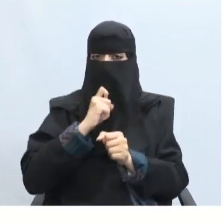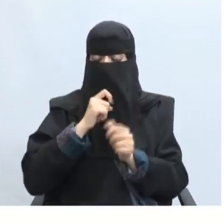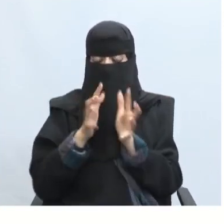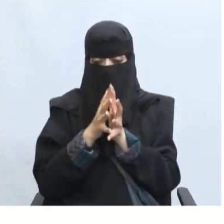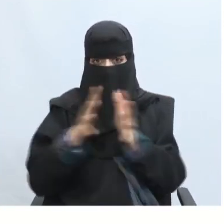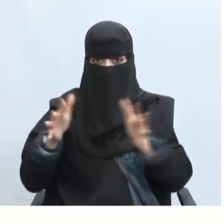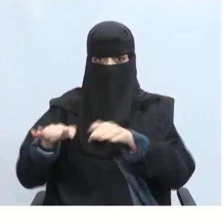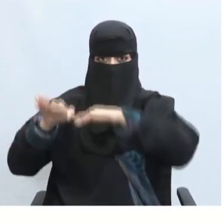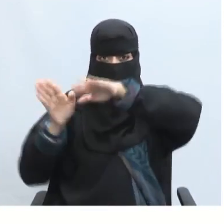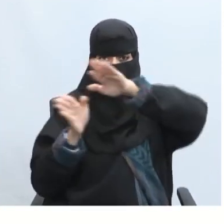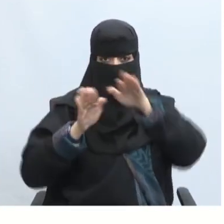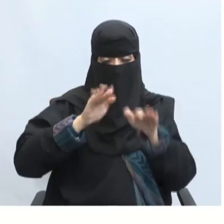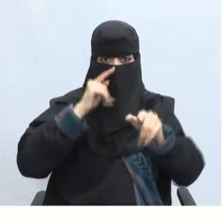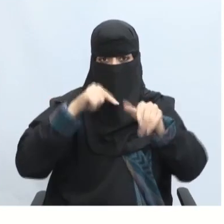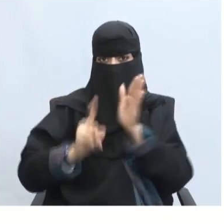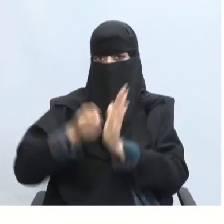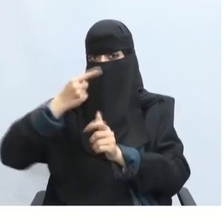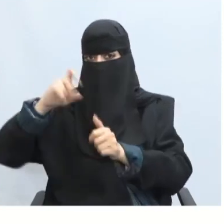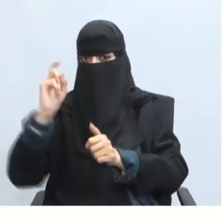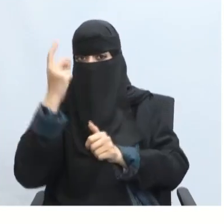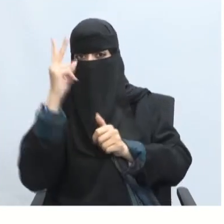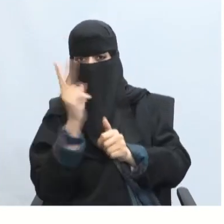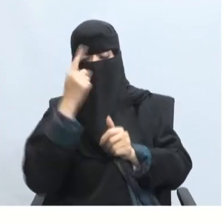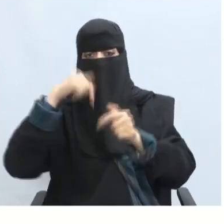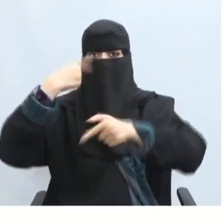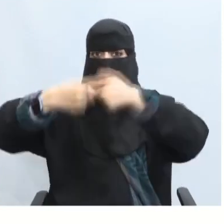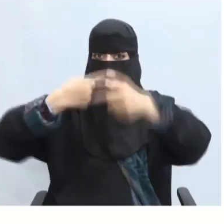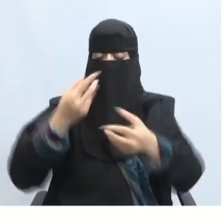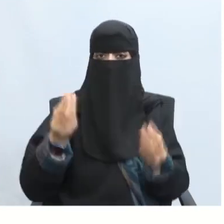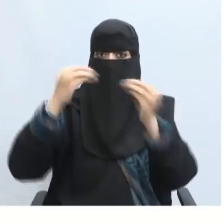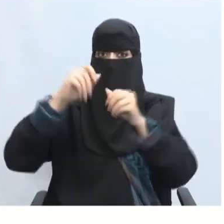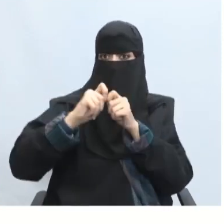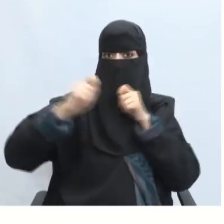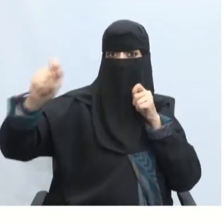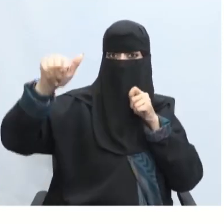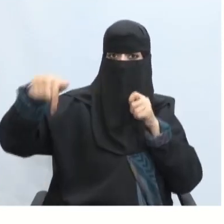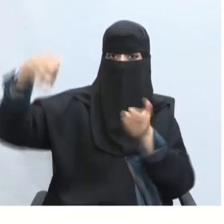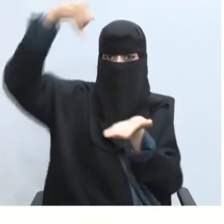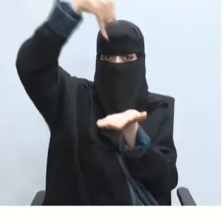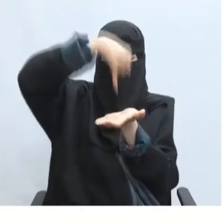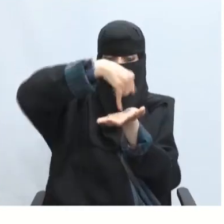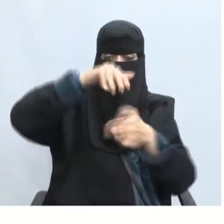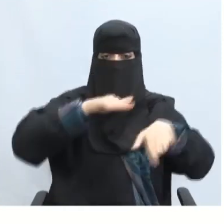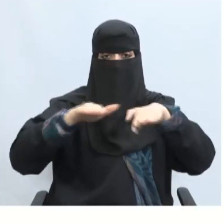الامواج السطحيه مثل الامواج الاوليه والثانويه كلما زاد البعد عن بؤره